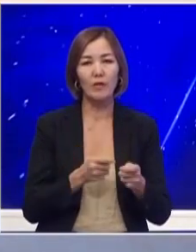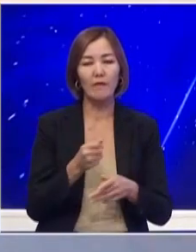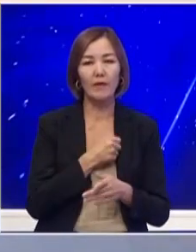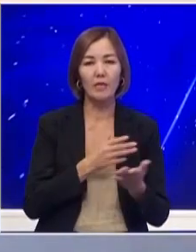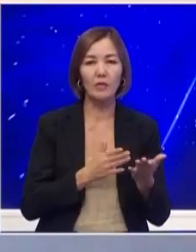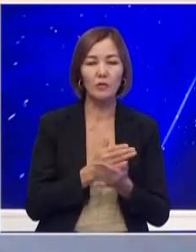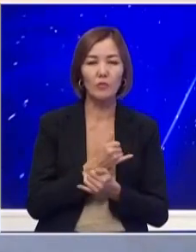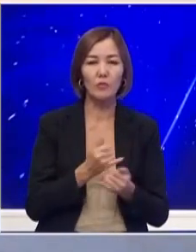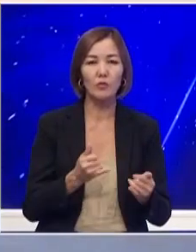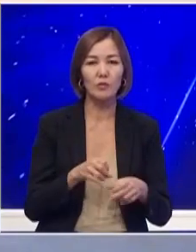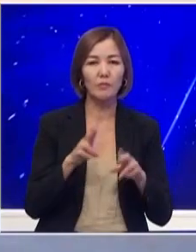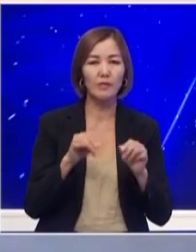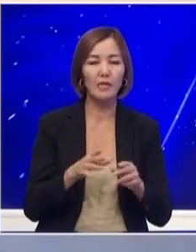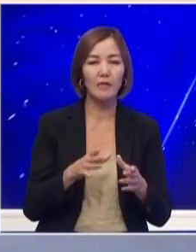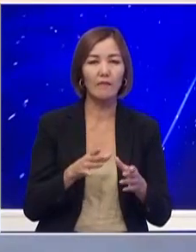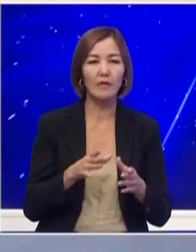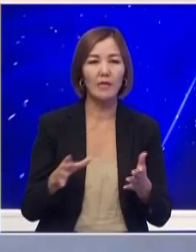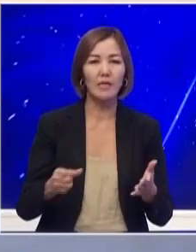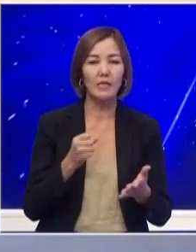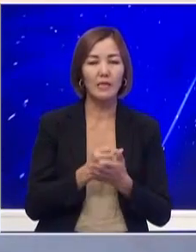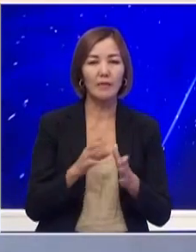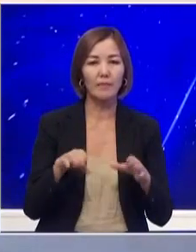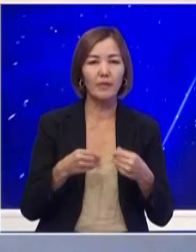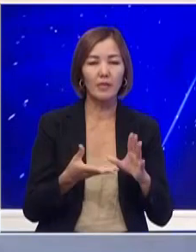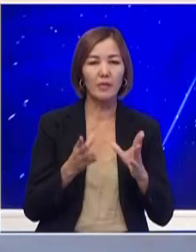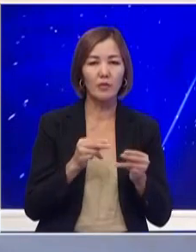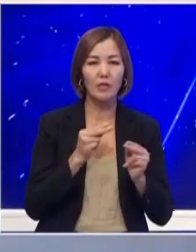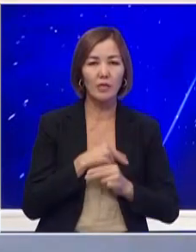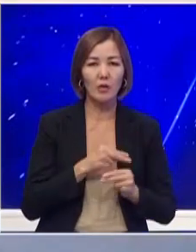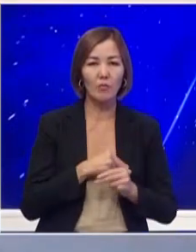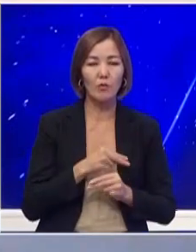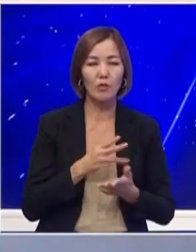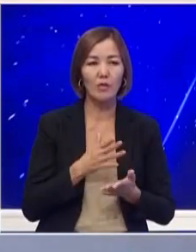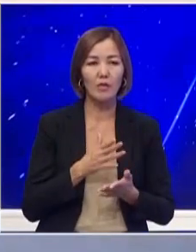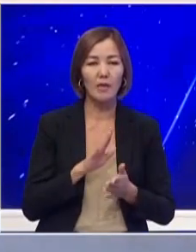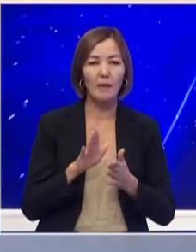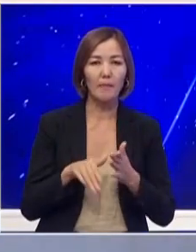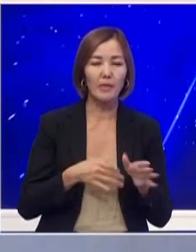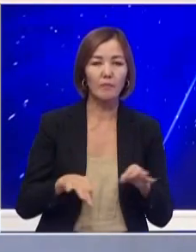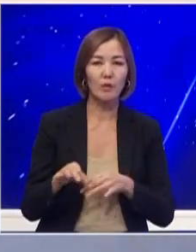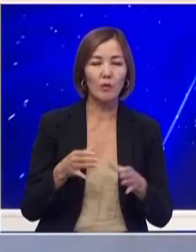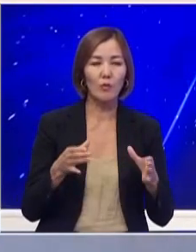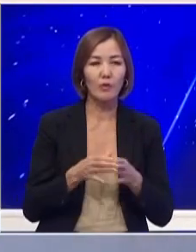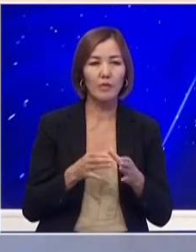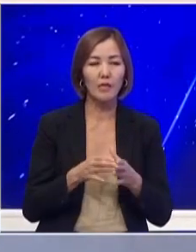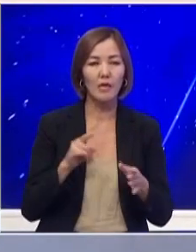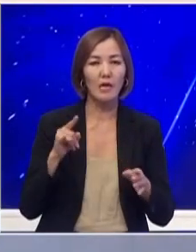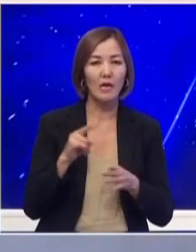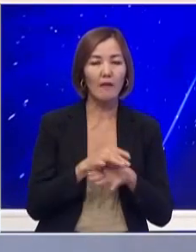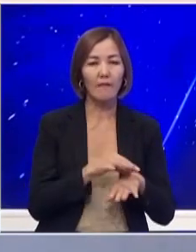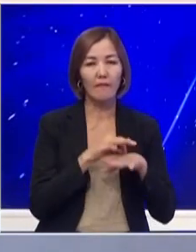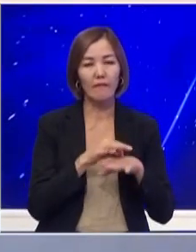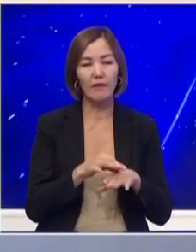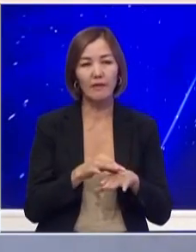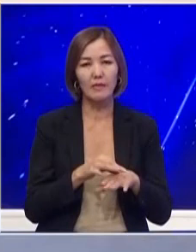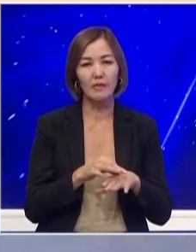военнослужащие отряда специального назначения передали результаты работы беспилотных комплексов. Авианаводчики выдали